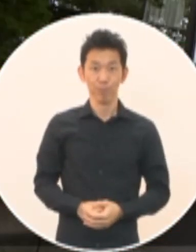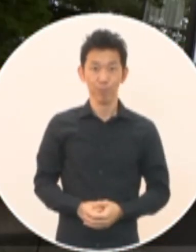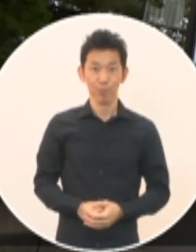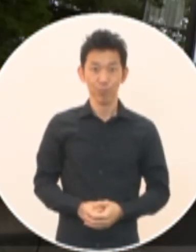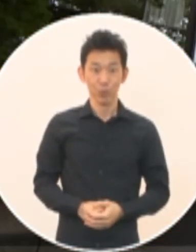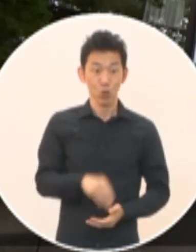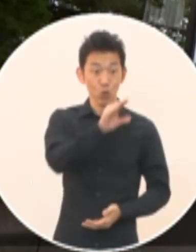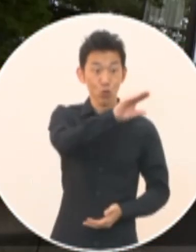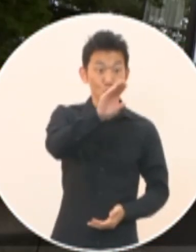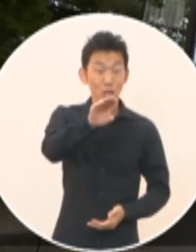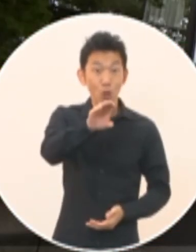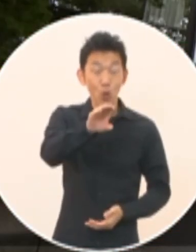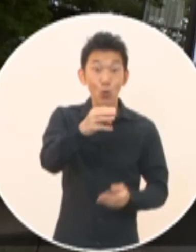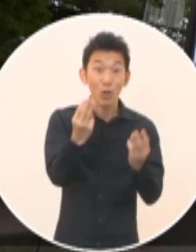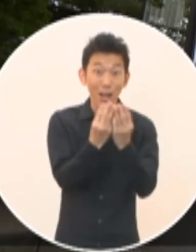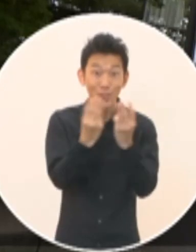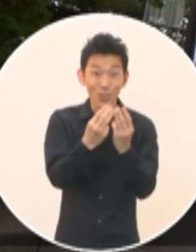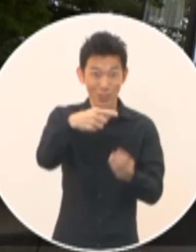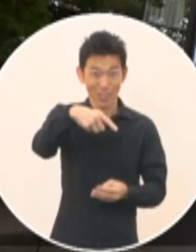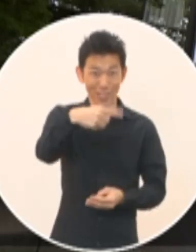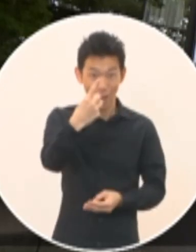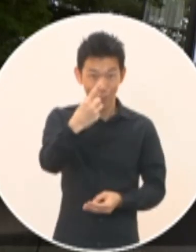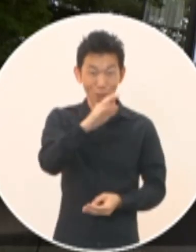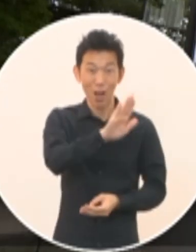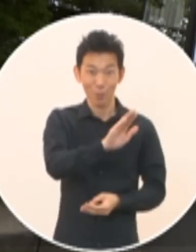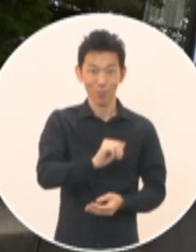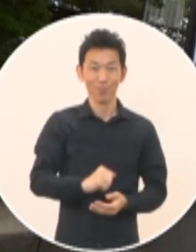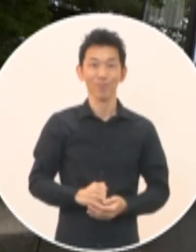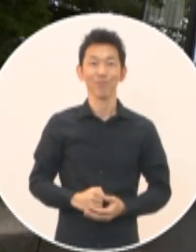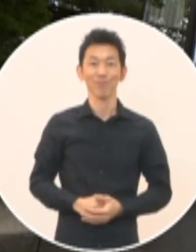駐車場は100台駐車可能です。